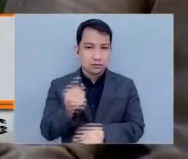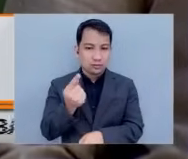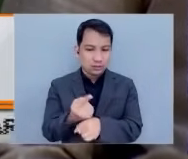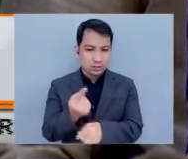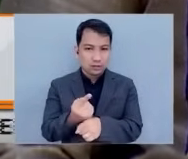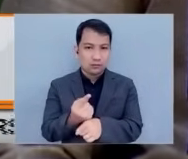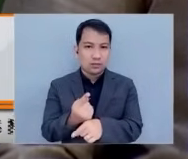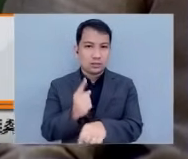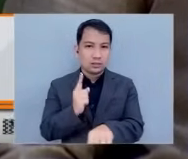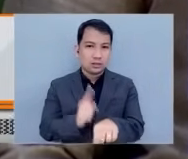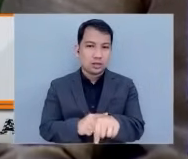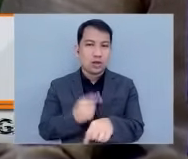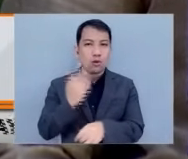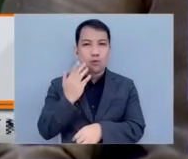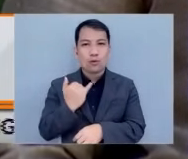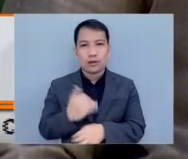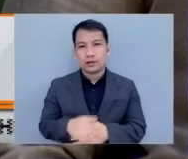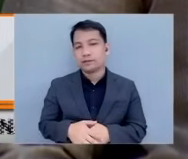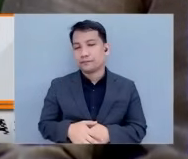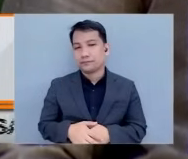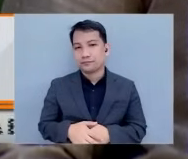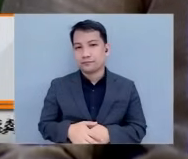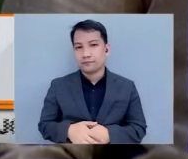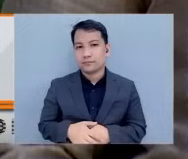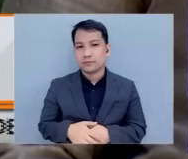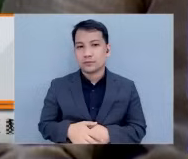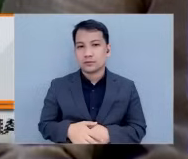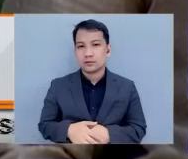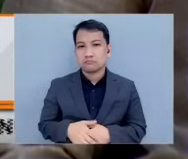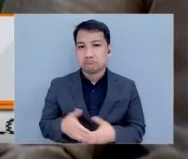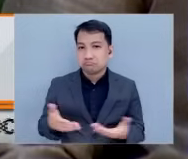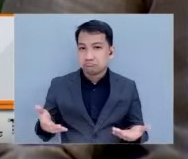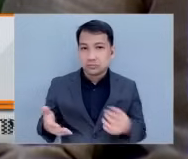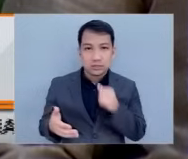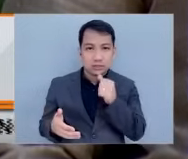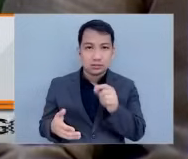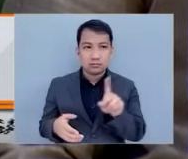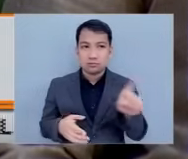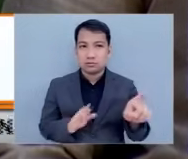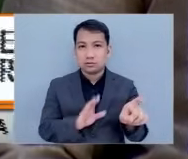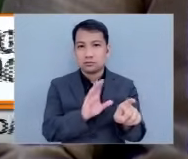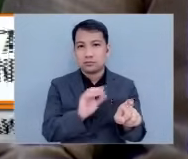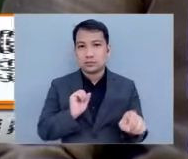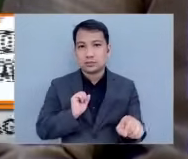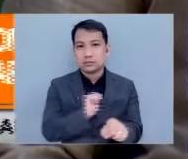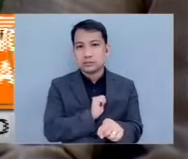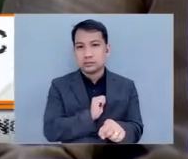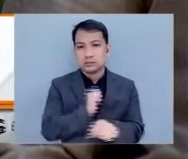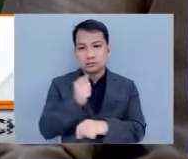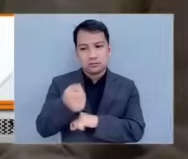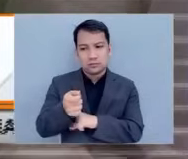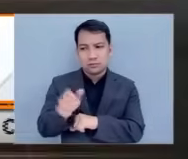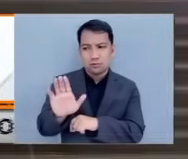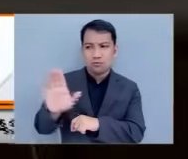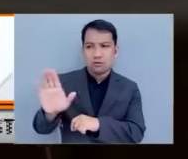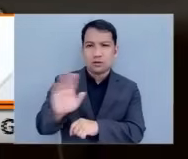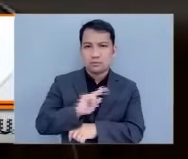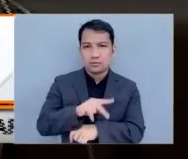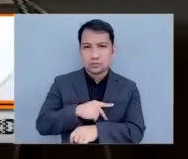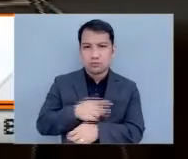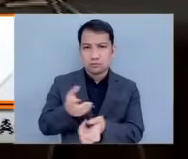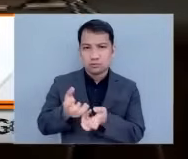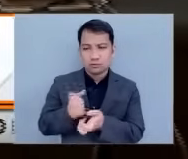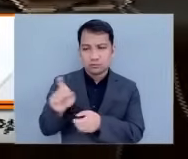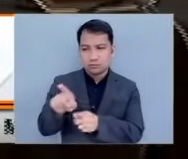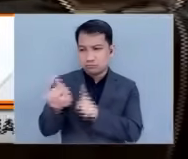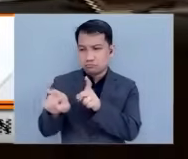and why? These are not being asked in the Senate hearings, so I want to ask them personally. Bago